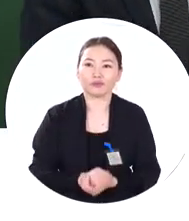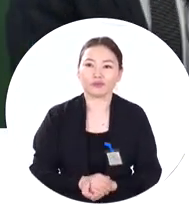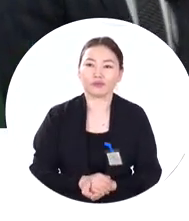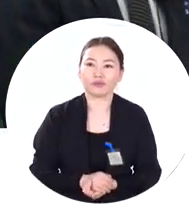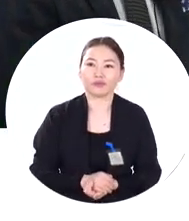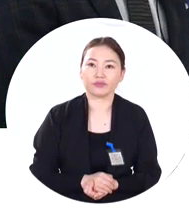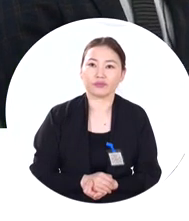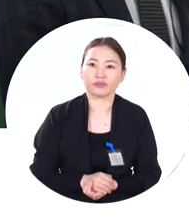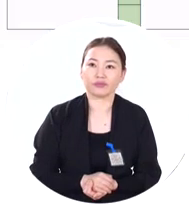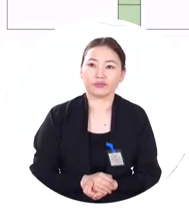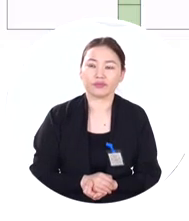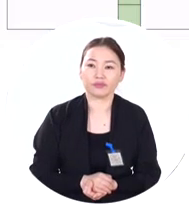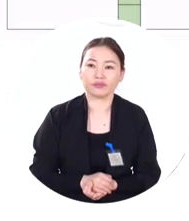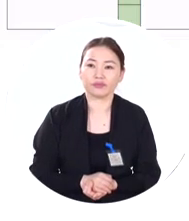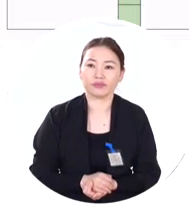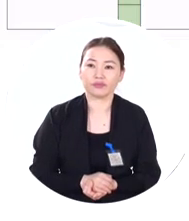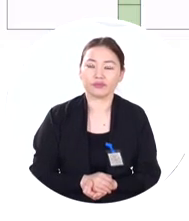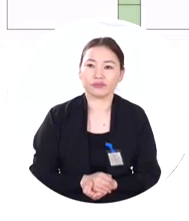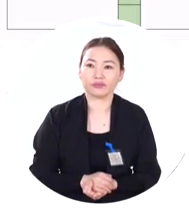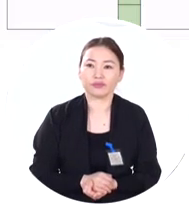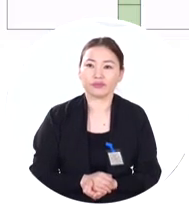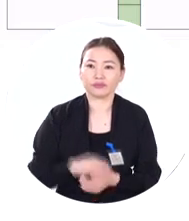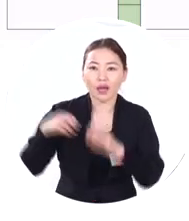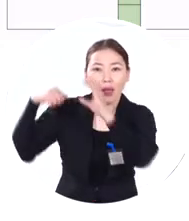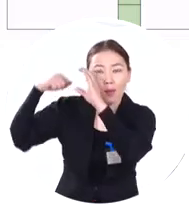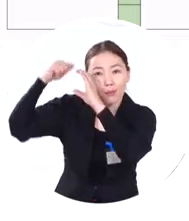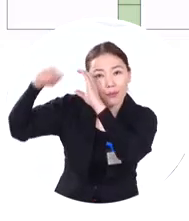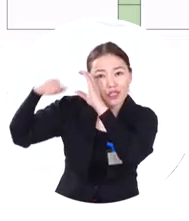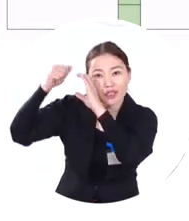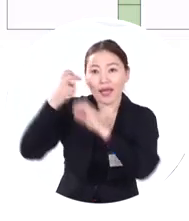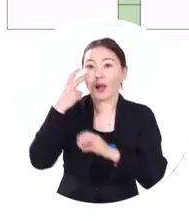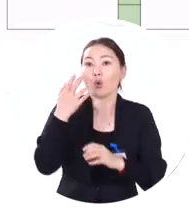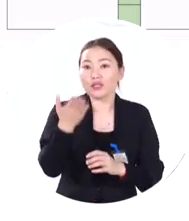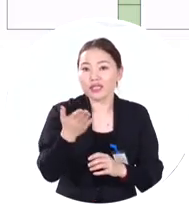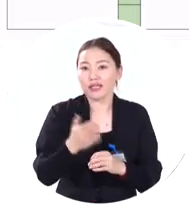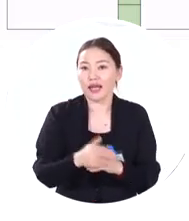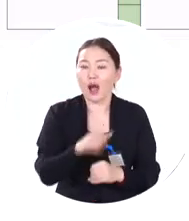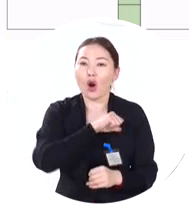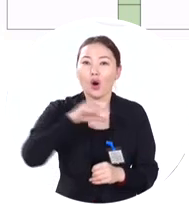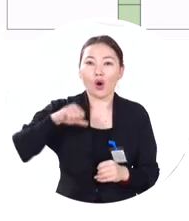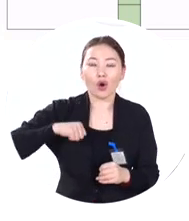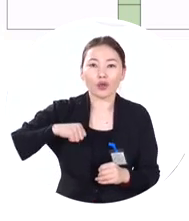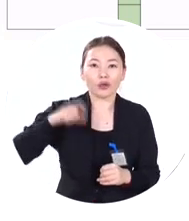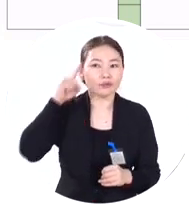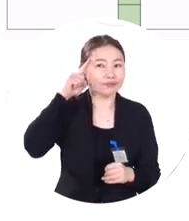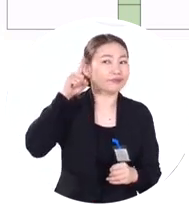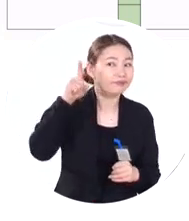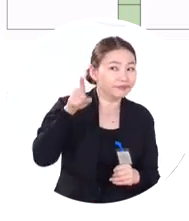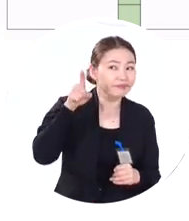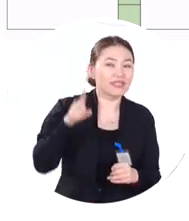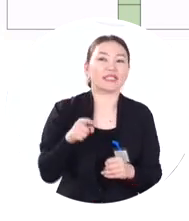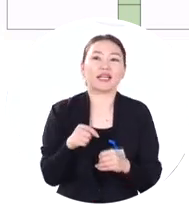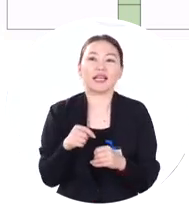ирж байгаа гэж бодож байна. За бичлэгээ үзэж явах явцдаа өөрийнхөө таамаглаж байгаа асуултынхаа